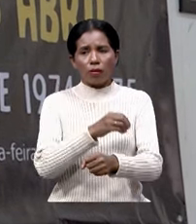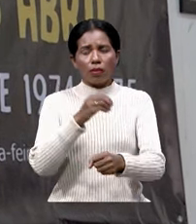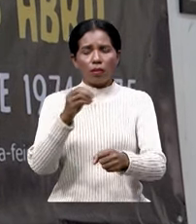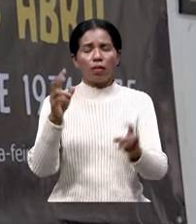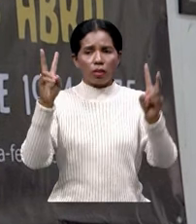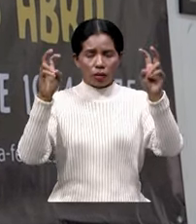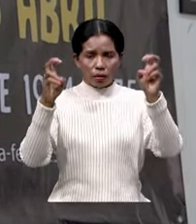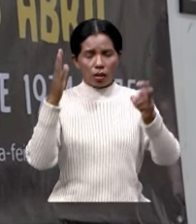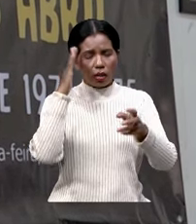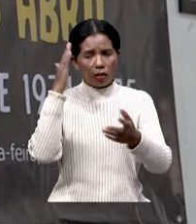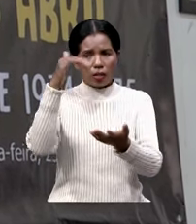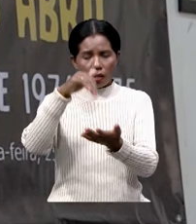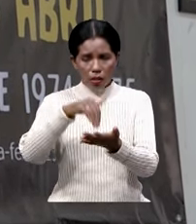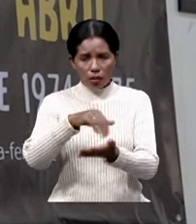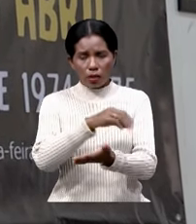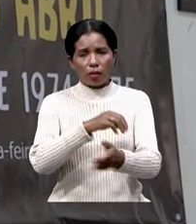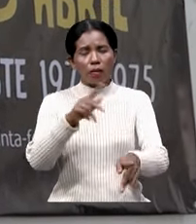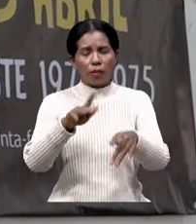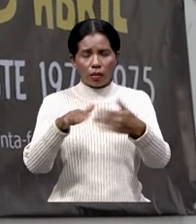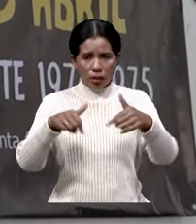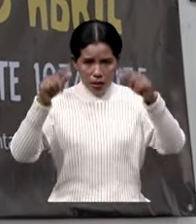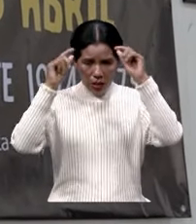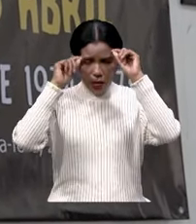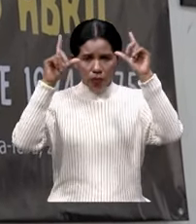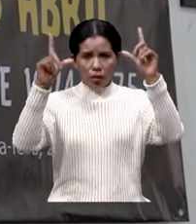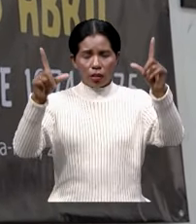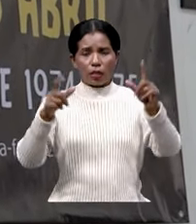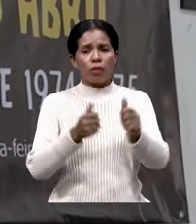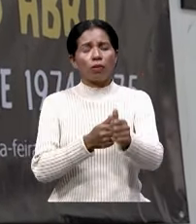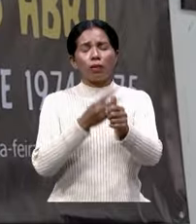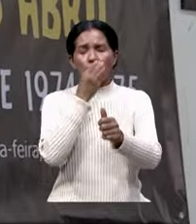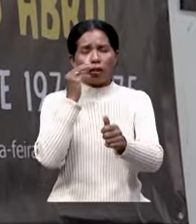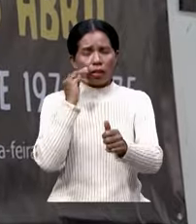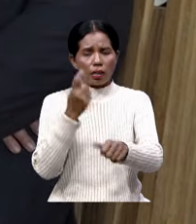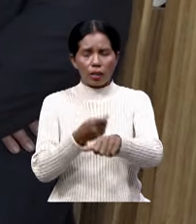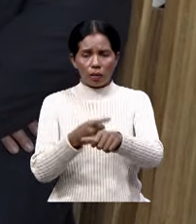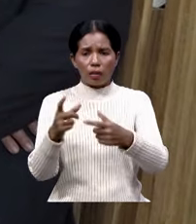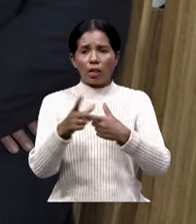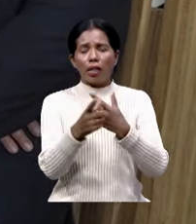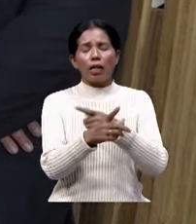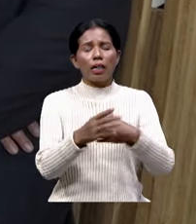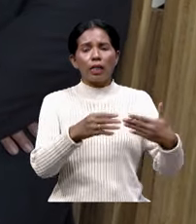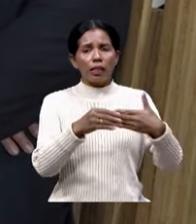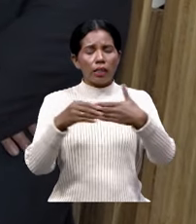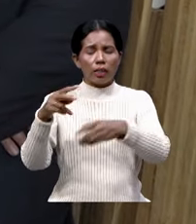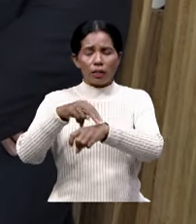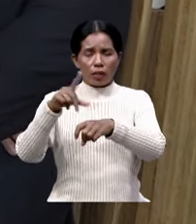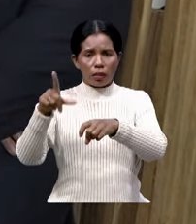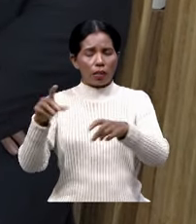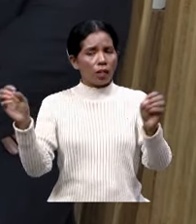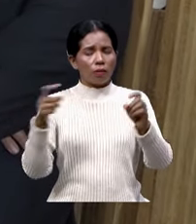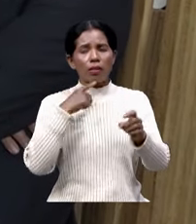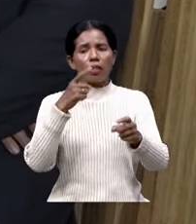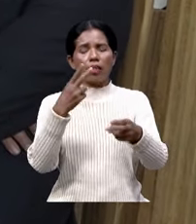tema reflexão descolonização de Timor-Leste. Turmari tempo ona lider nasional nen hat ne be nila koi